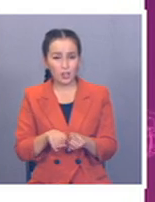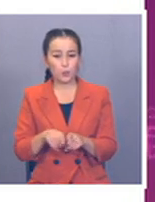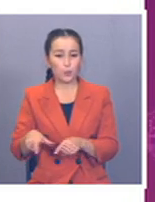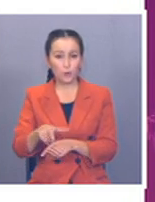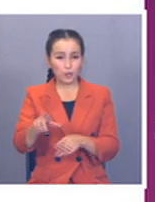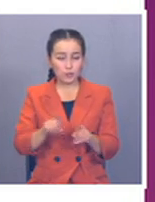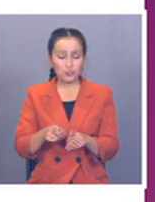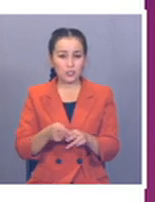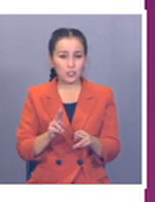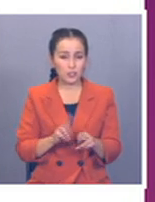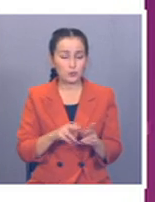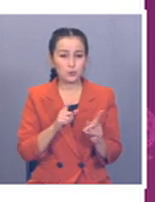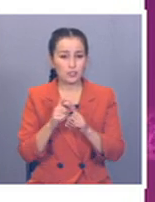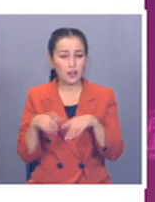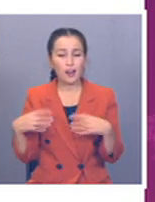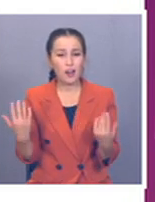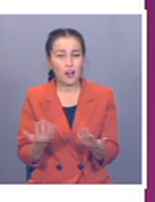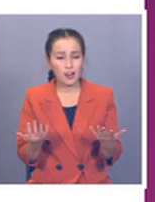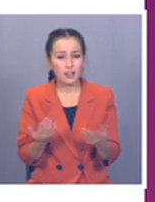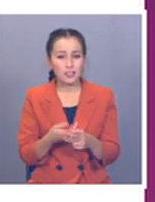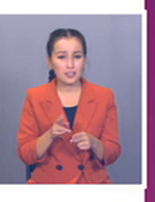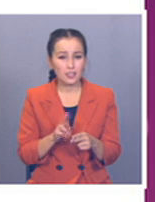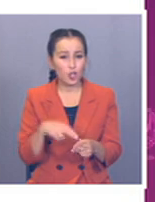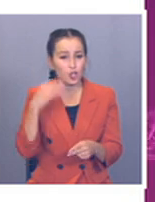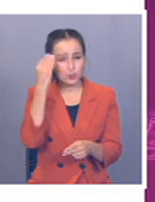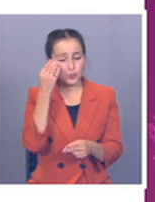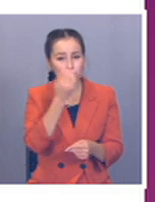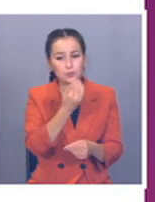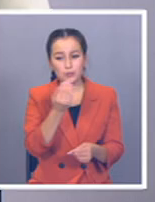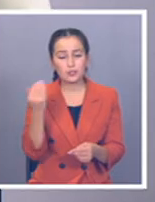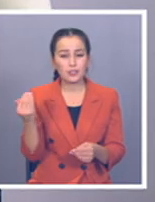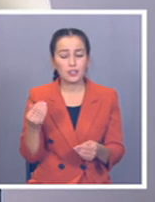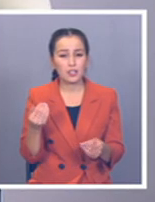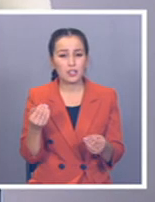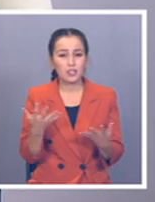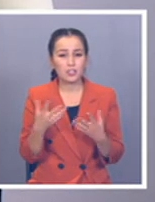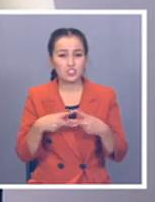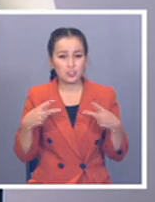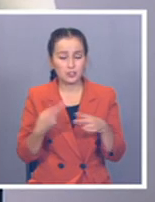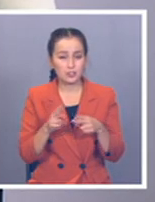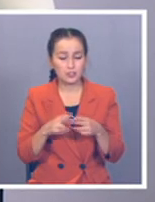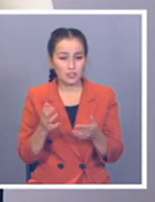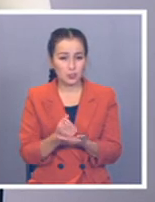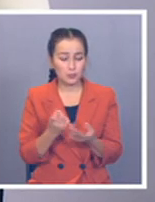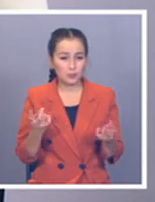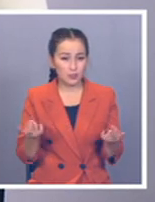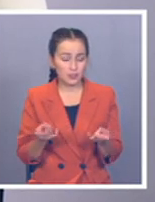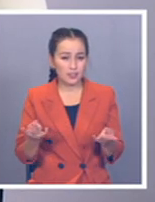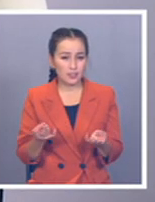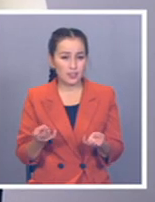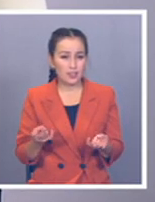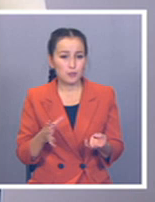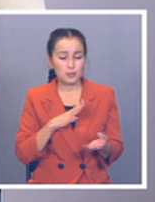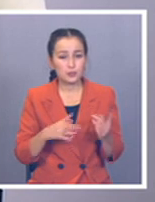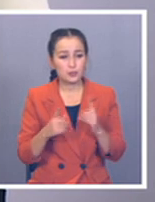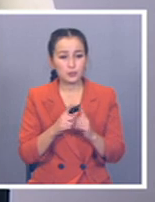осы сөздердің қай әдеби ұғымдарға жататынын ажыратайық. Үзіндіде мынадай сөздер кездескен